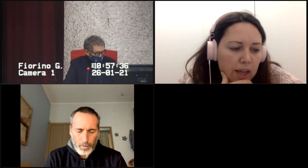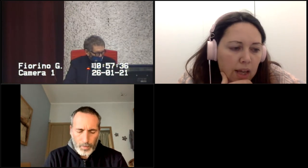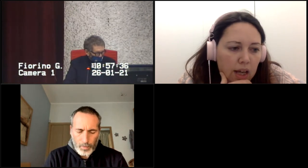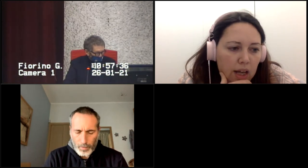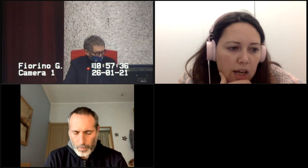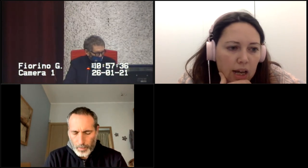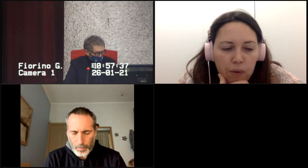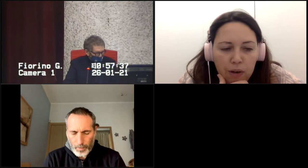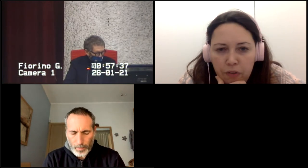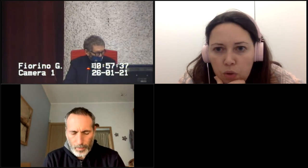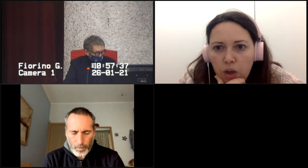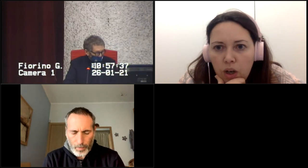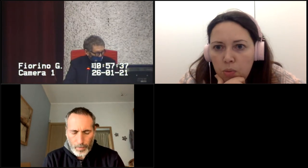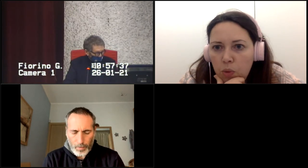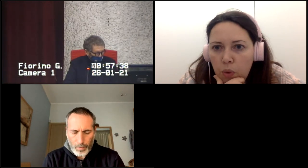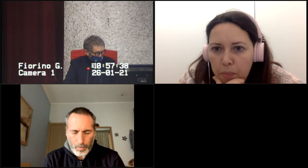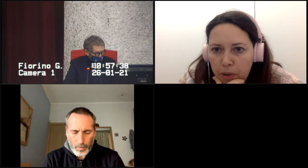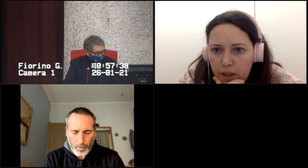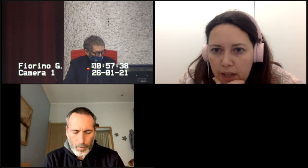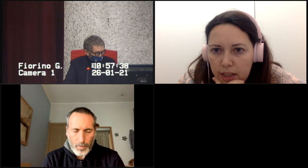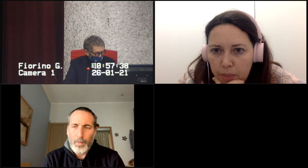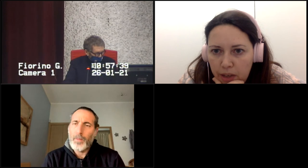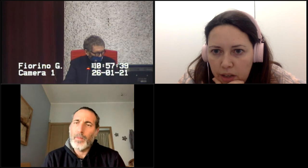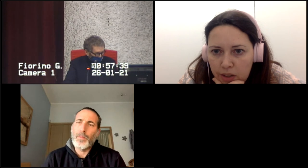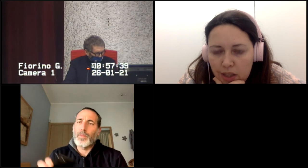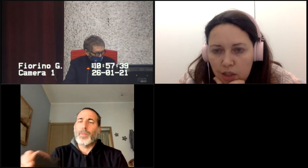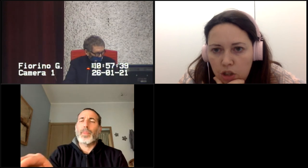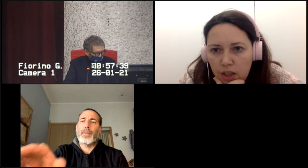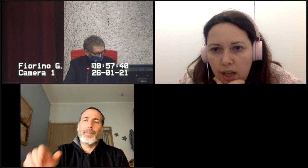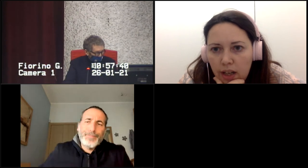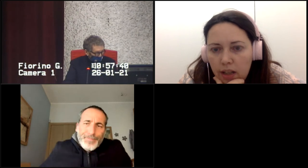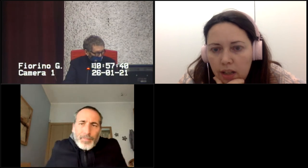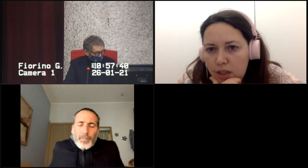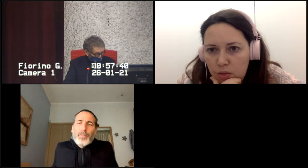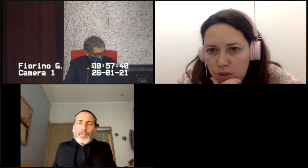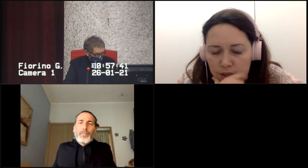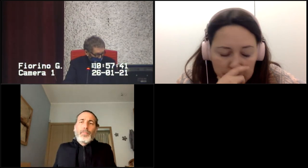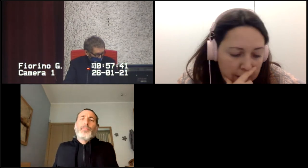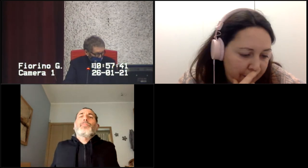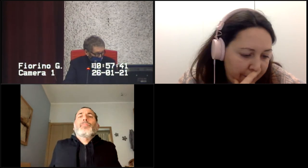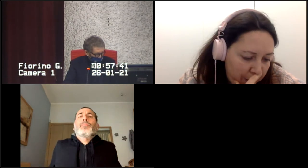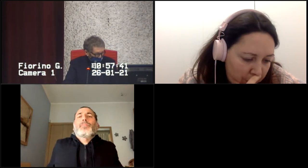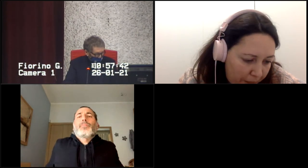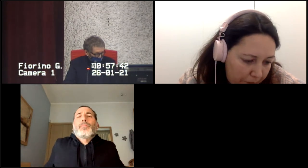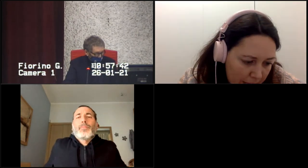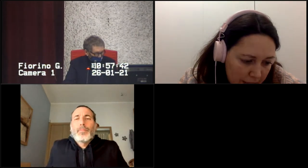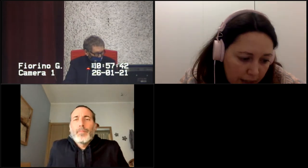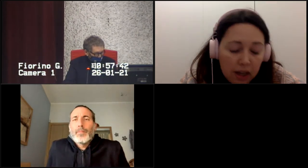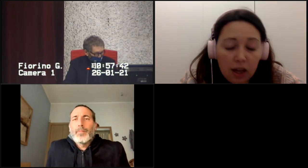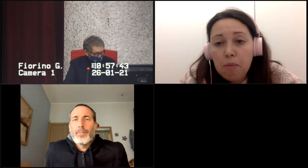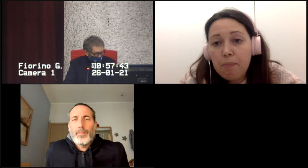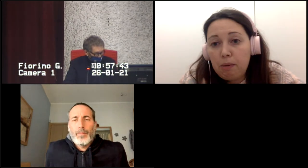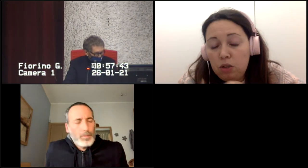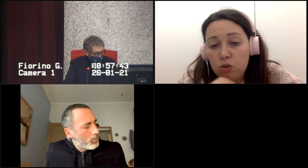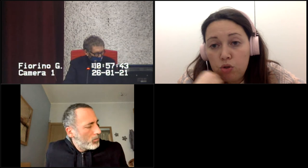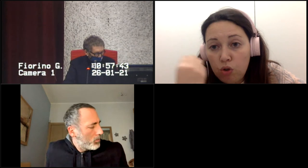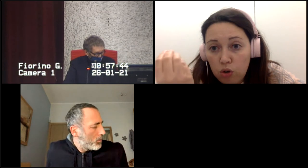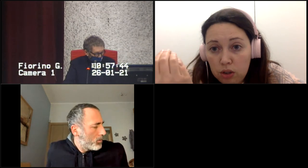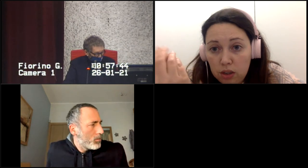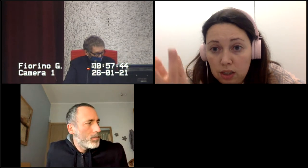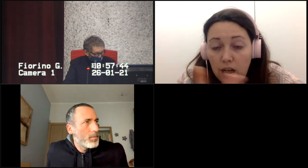rispetto a una figura comunque importante per la nostra città in una situazione davvero drammatica. Mi